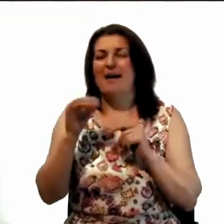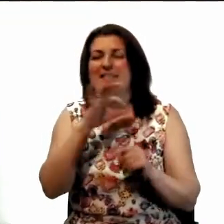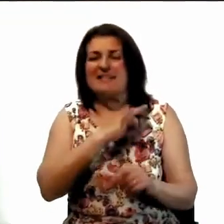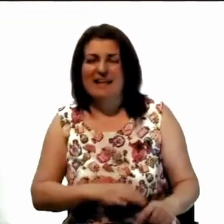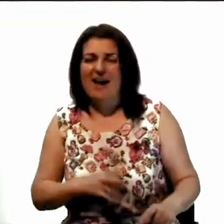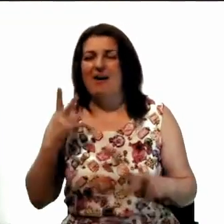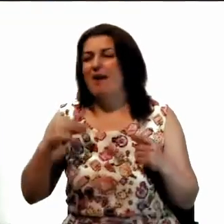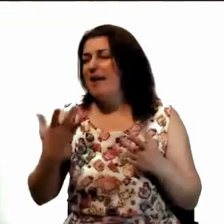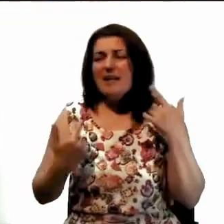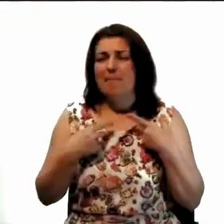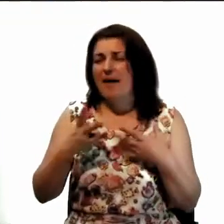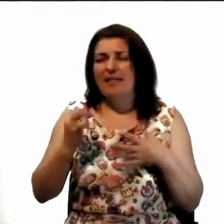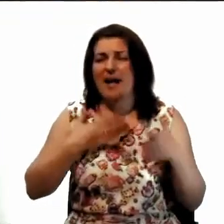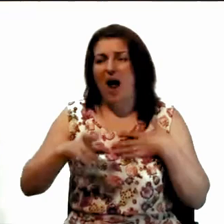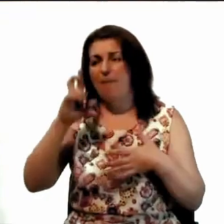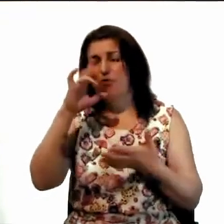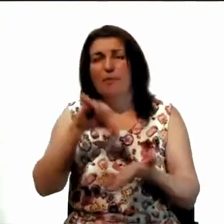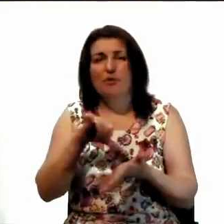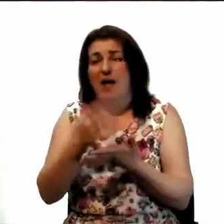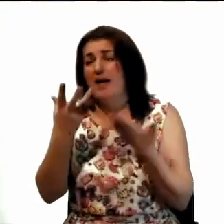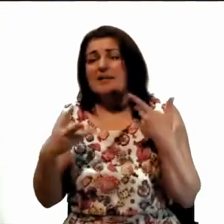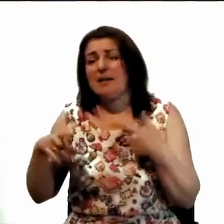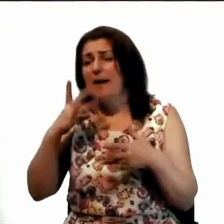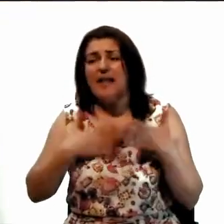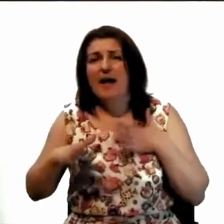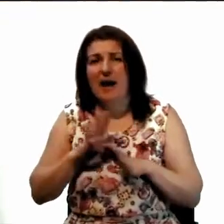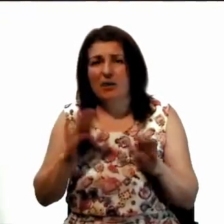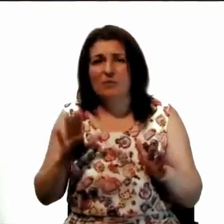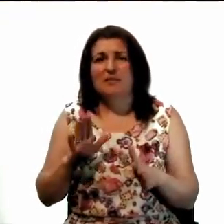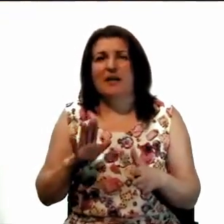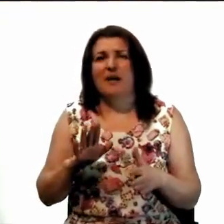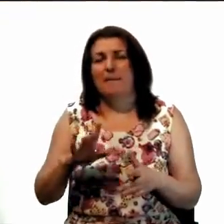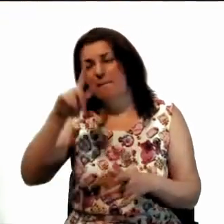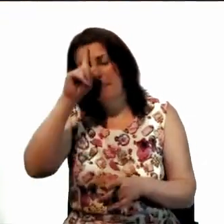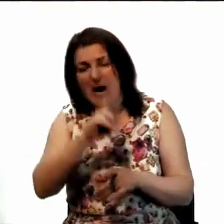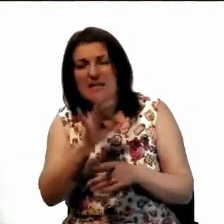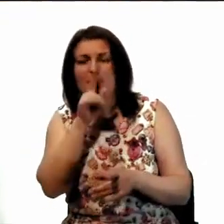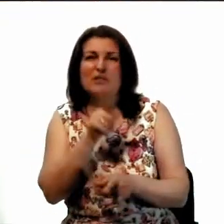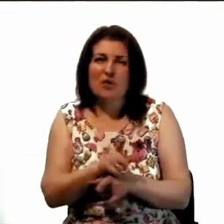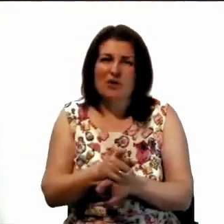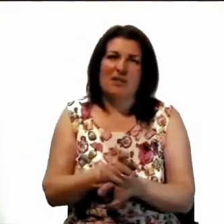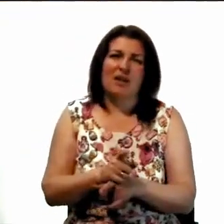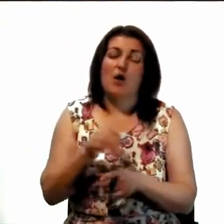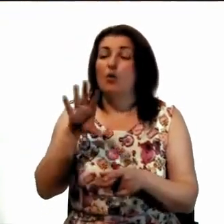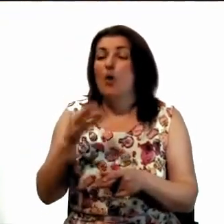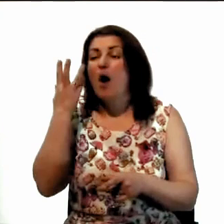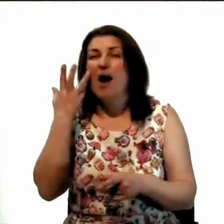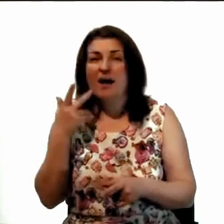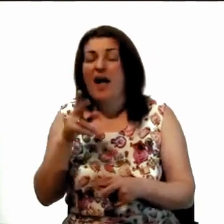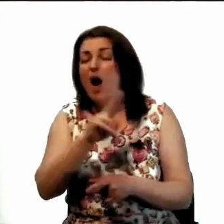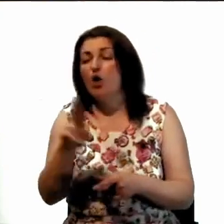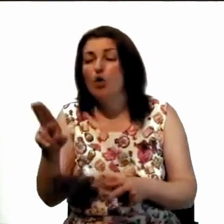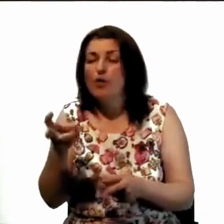мы не радуемся Божьему присутствию, если мы не радуемся братьям и сестрам, то когда